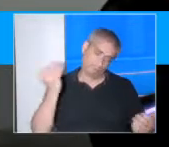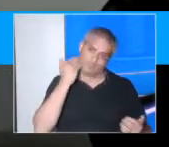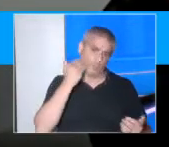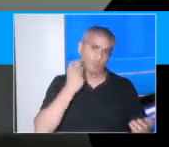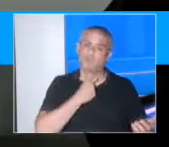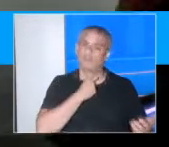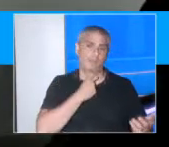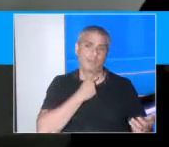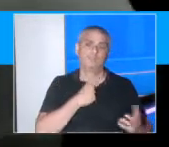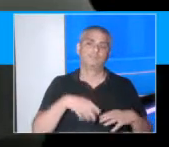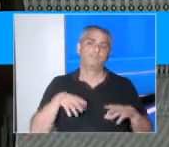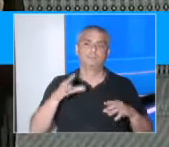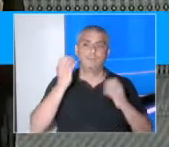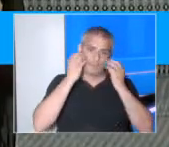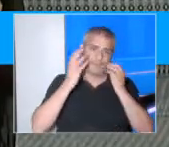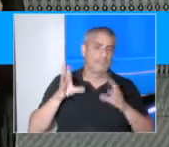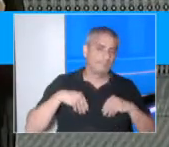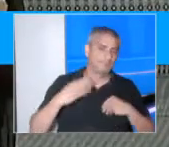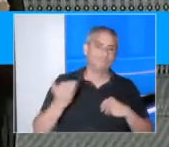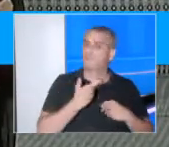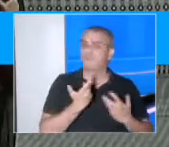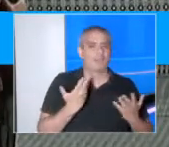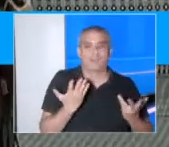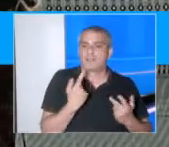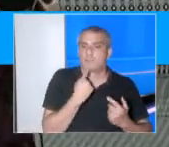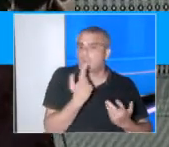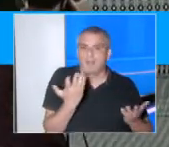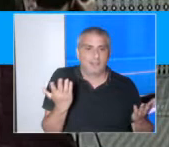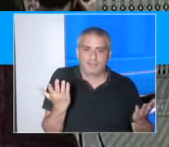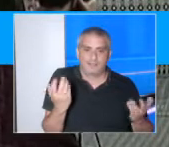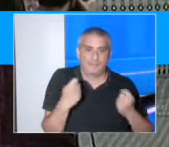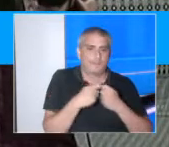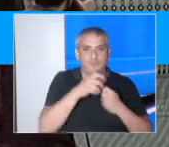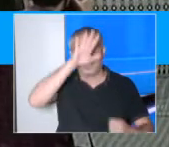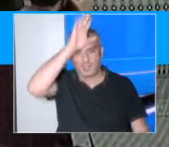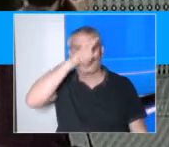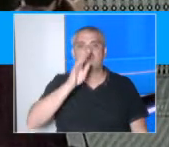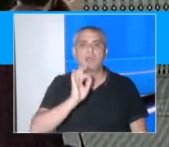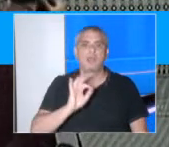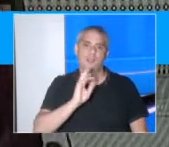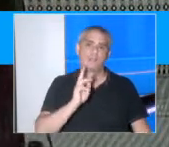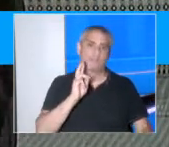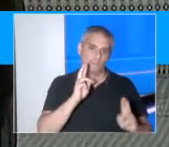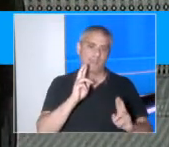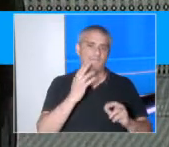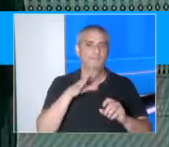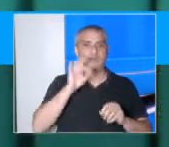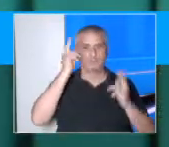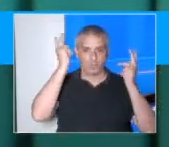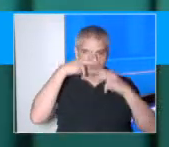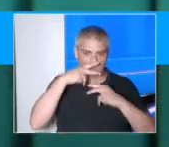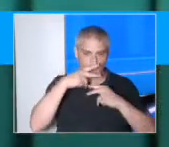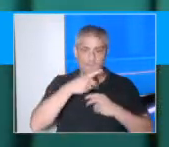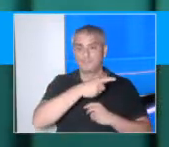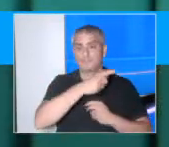לא הייתה ברירה אלא לקבל את בנט, אבל בעצם אין להם הרבה מה להגיד לו בהקשר האיראני. הם עדיין מקווים להגיע להסכם.